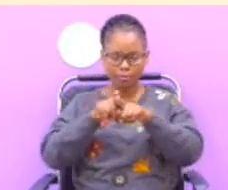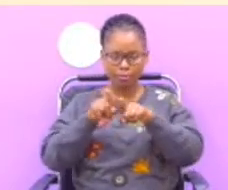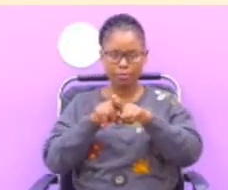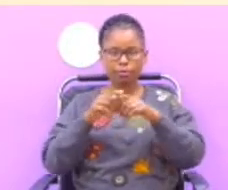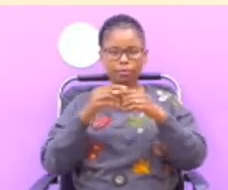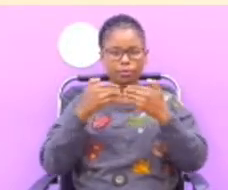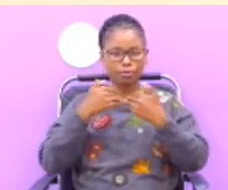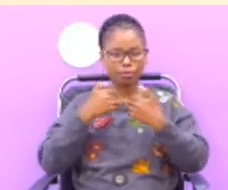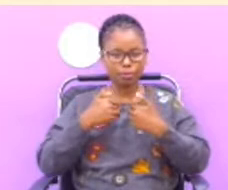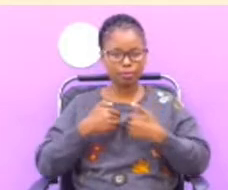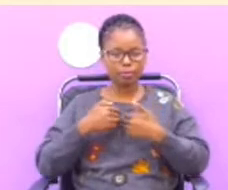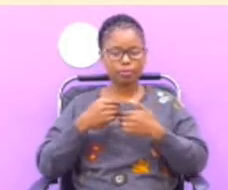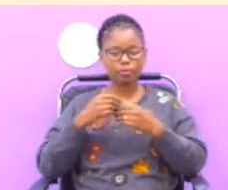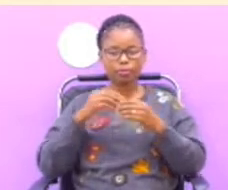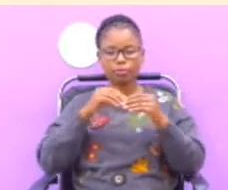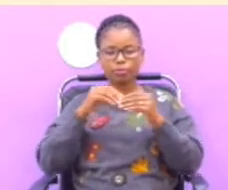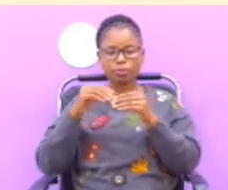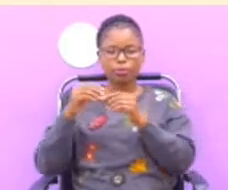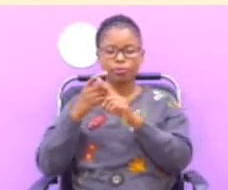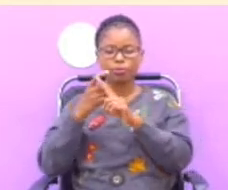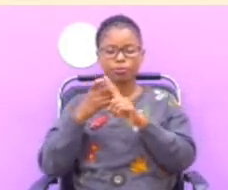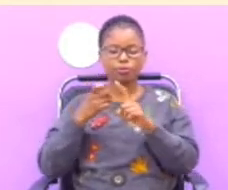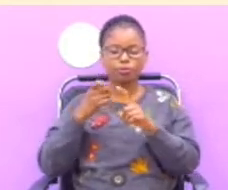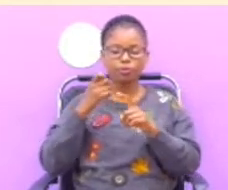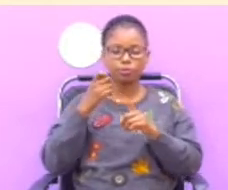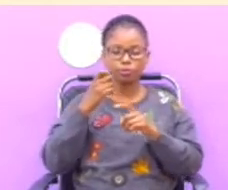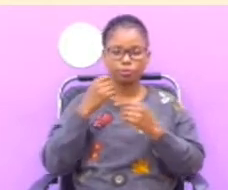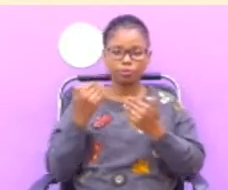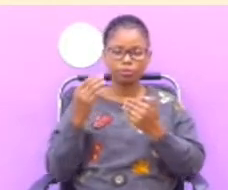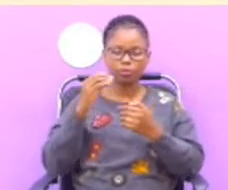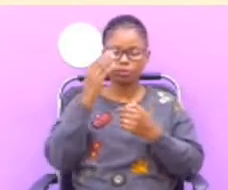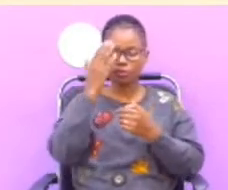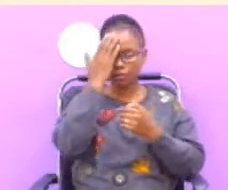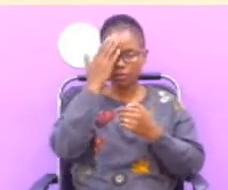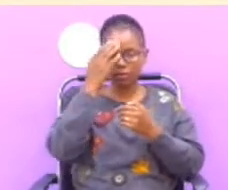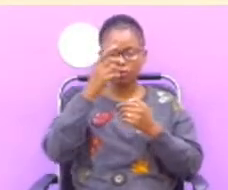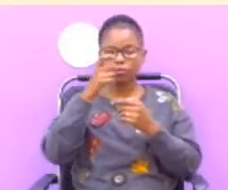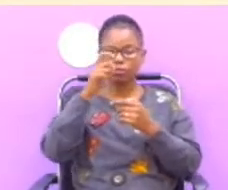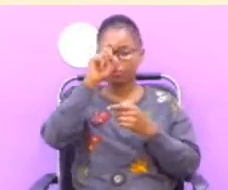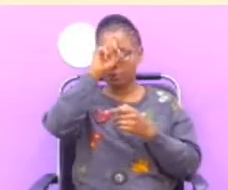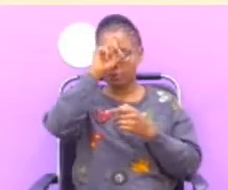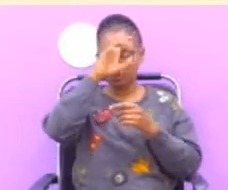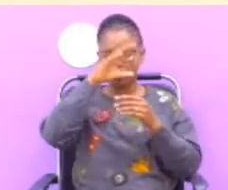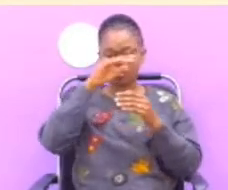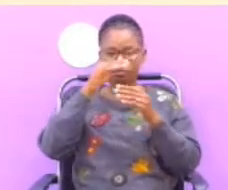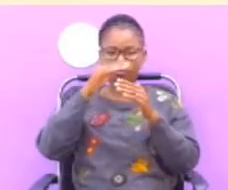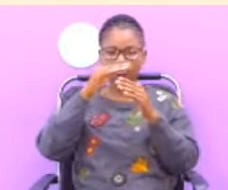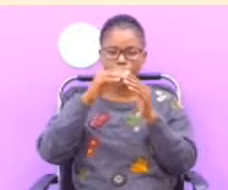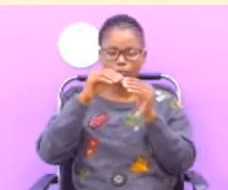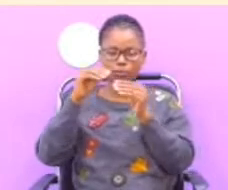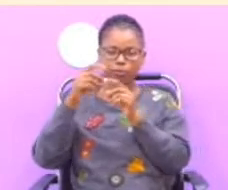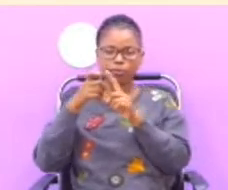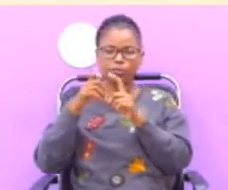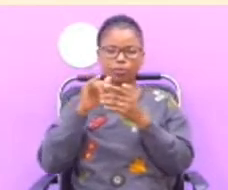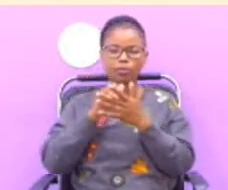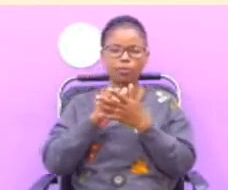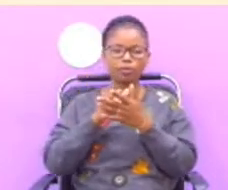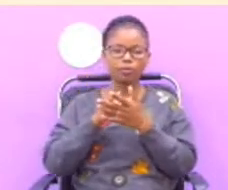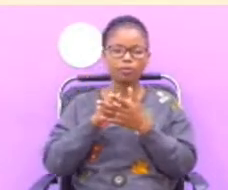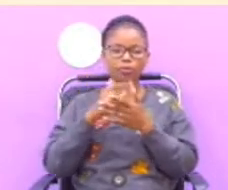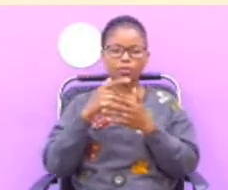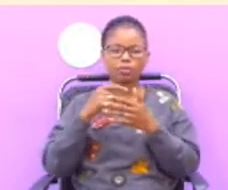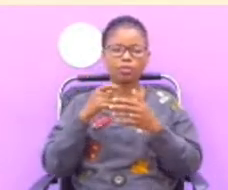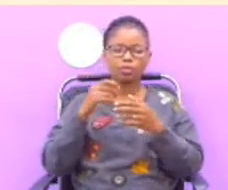kerutire ai siraeri, furori wa amisiri, gimabatia moimekuo. Nao afilisti gimaruta